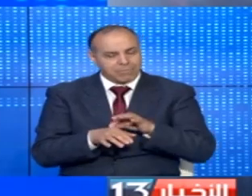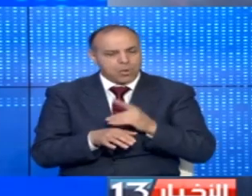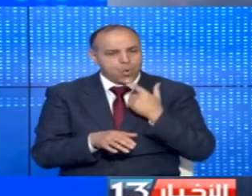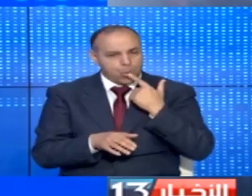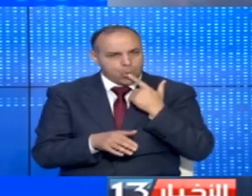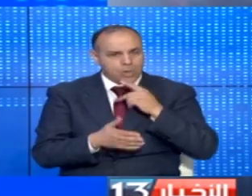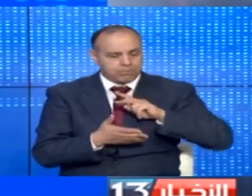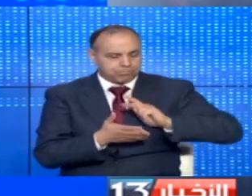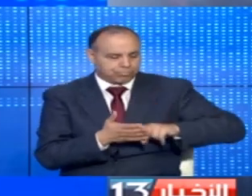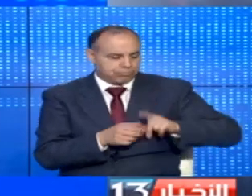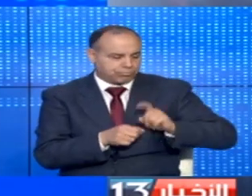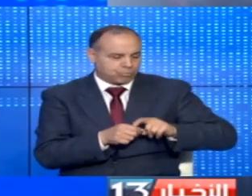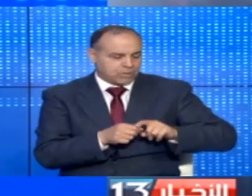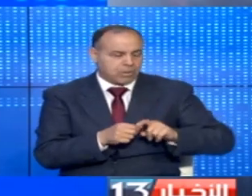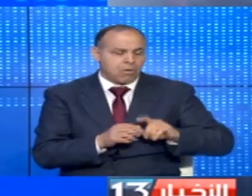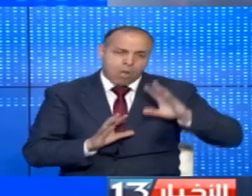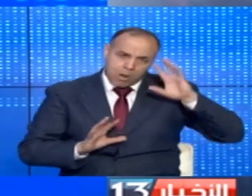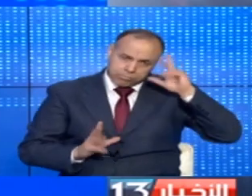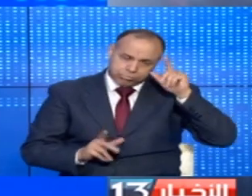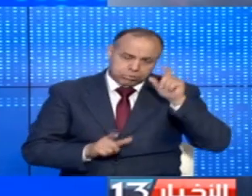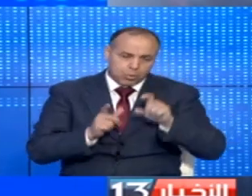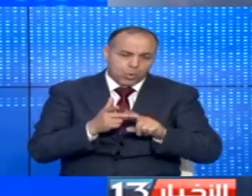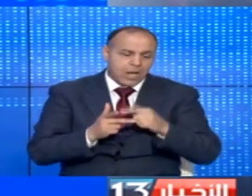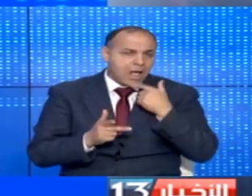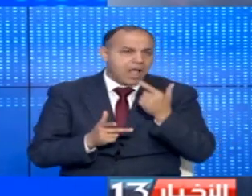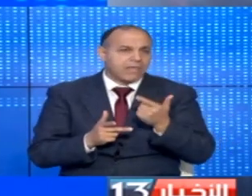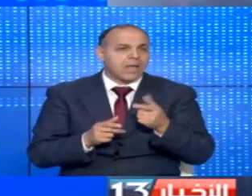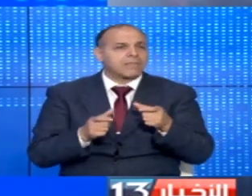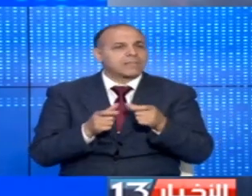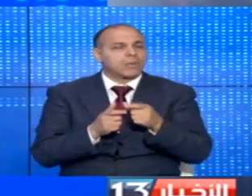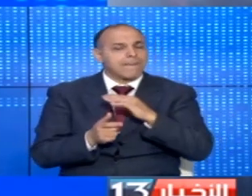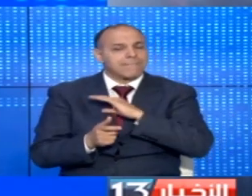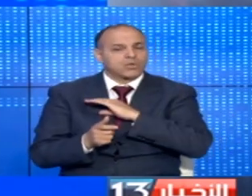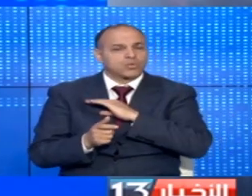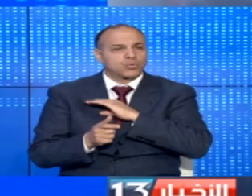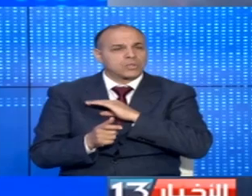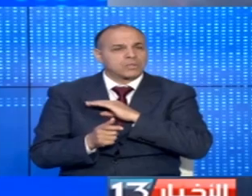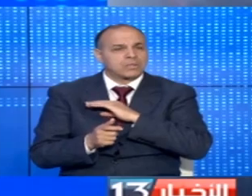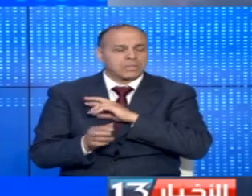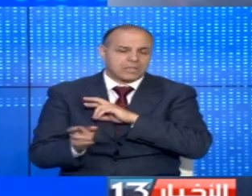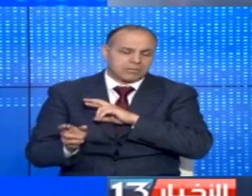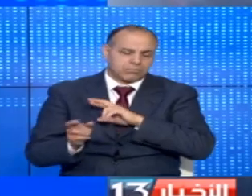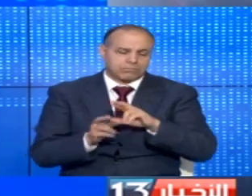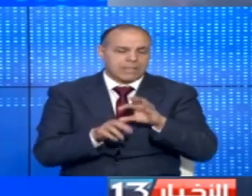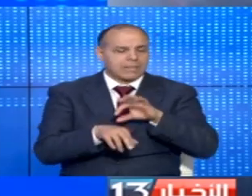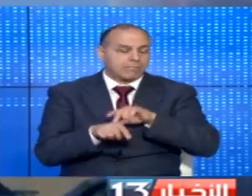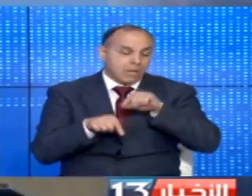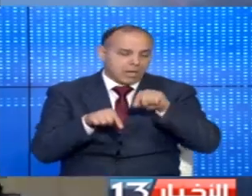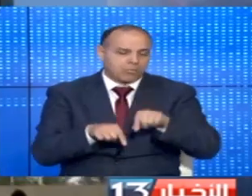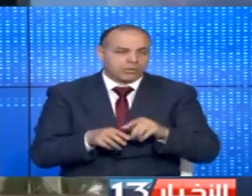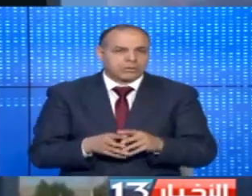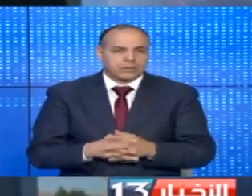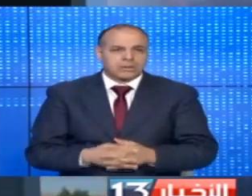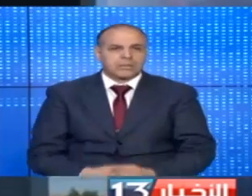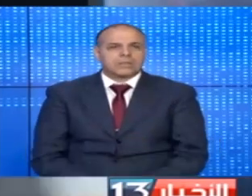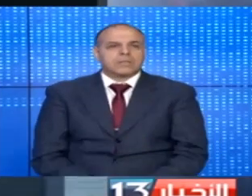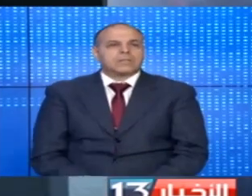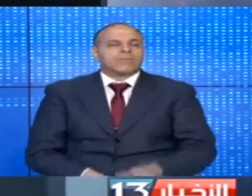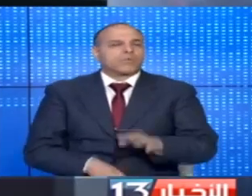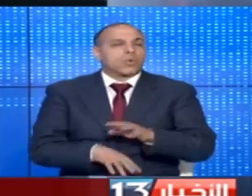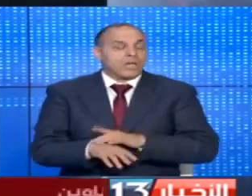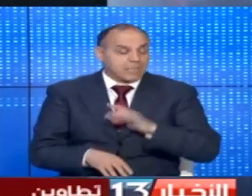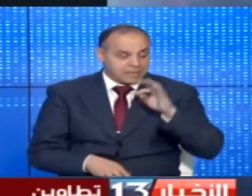بتسجيلها تشكيات استجابت لها السلطات المعنيه بتعزيز الطاقم الطبي في ولايه